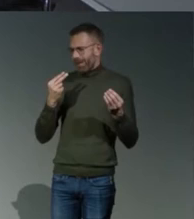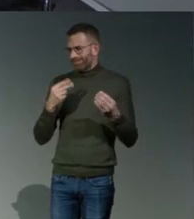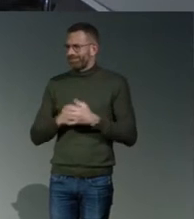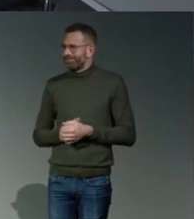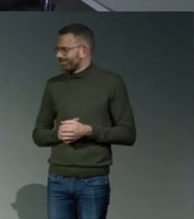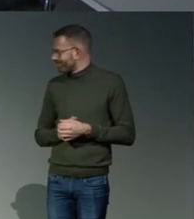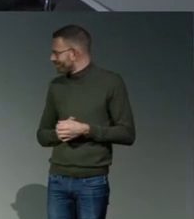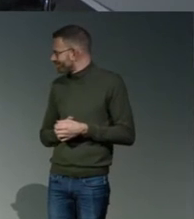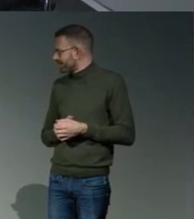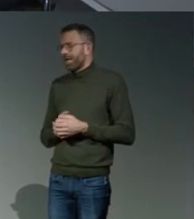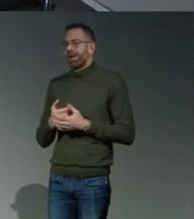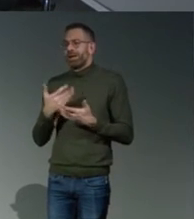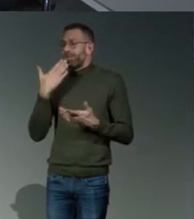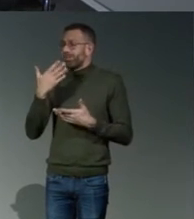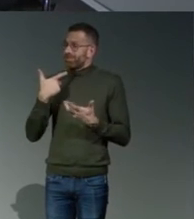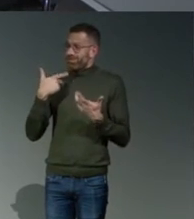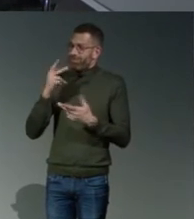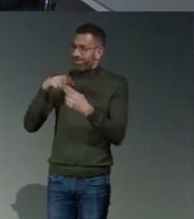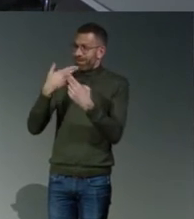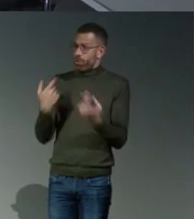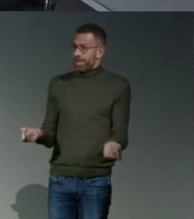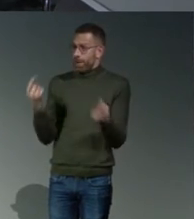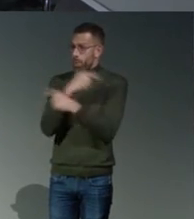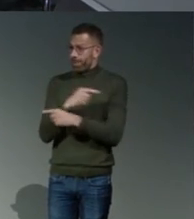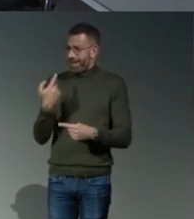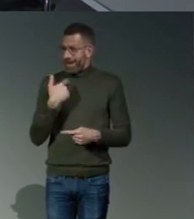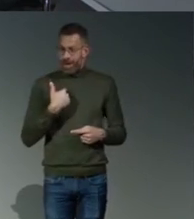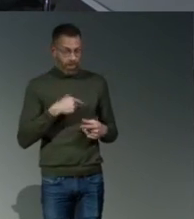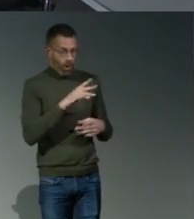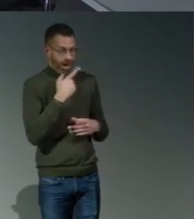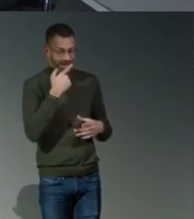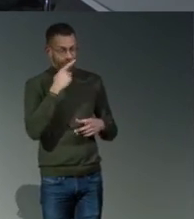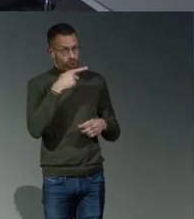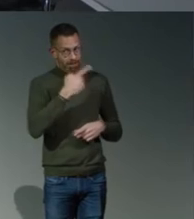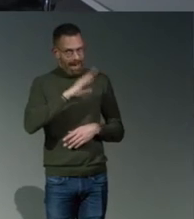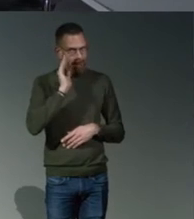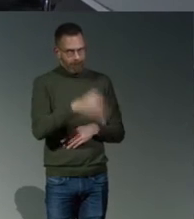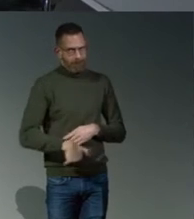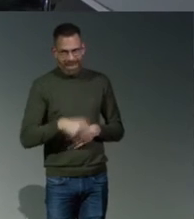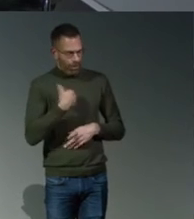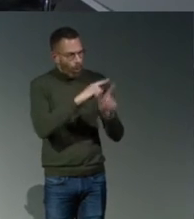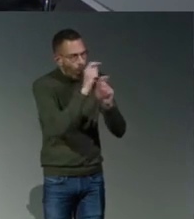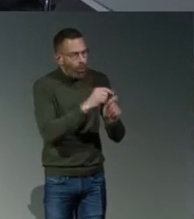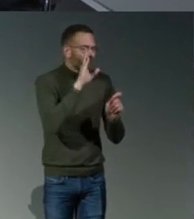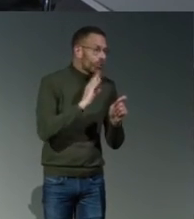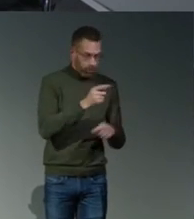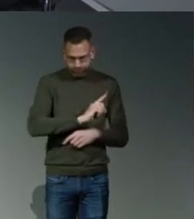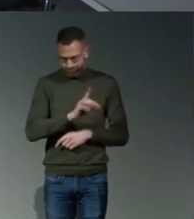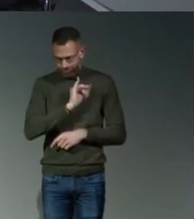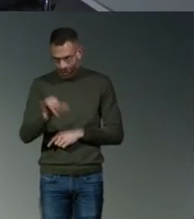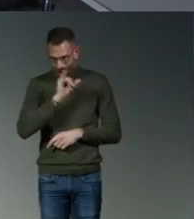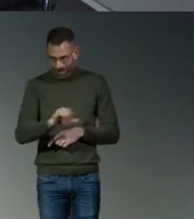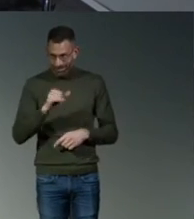Merci. Moi, j'ai envie de vous répondre que moi, c'est le contraire. C'est-à-dire, j'y mets pas du tout les formes et je lui parle très, très mal. Et en fait, je crois que c'est très...